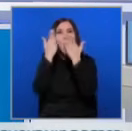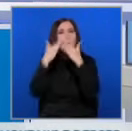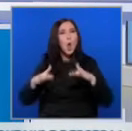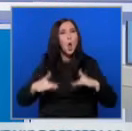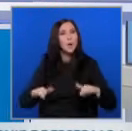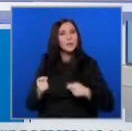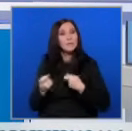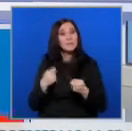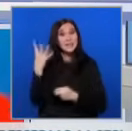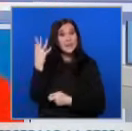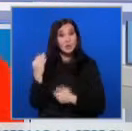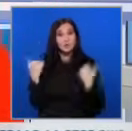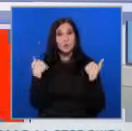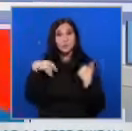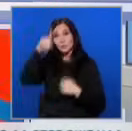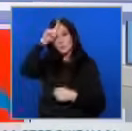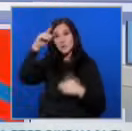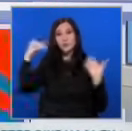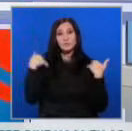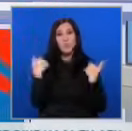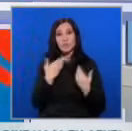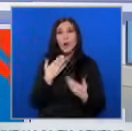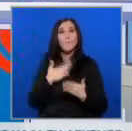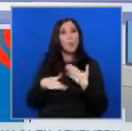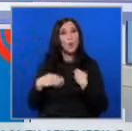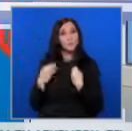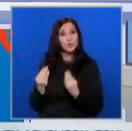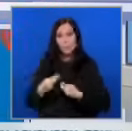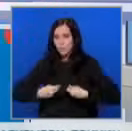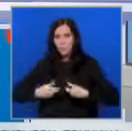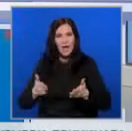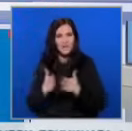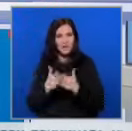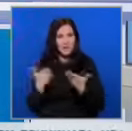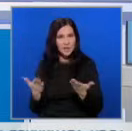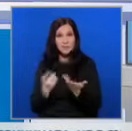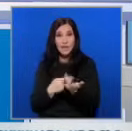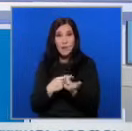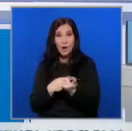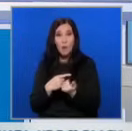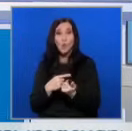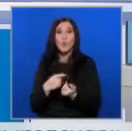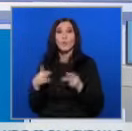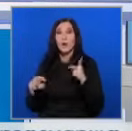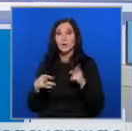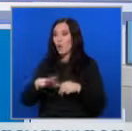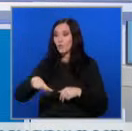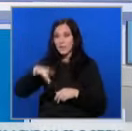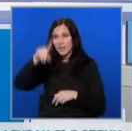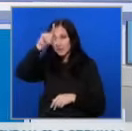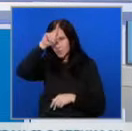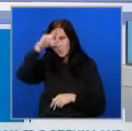Коледен базар с кауза. Студентите от Софийския университет благотворително продават книги за няколко неонатологични отделения в